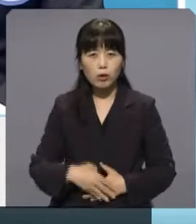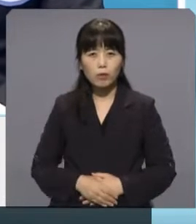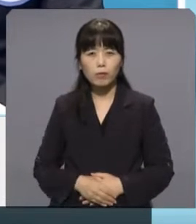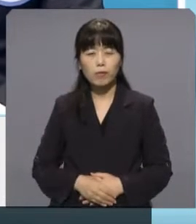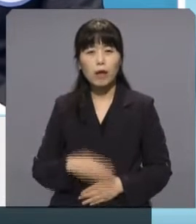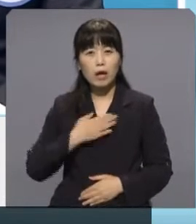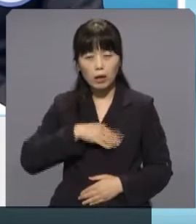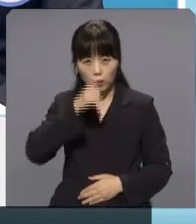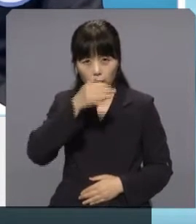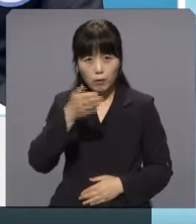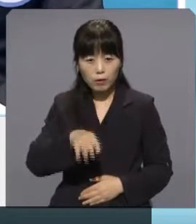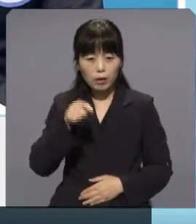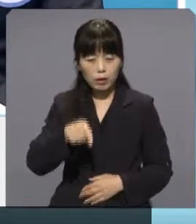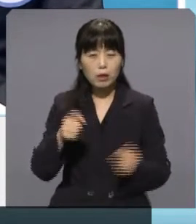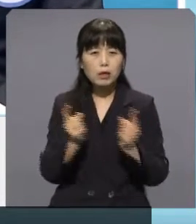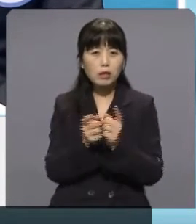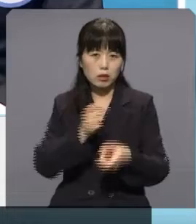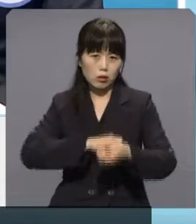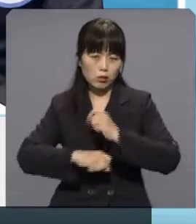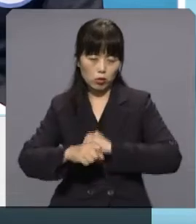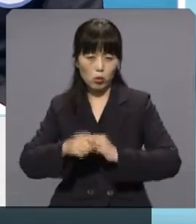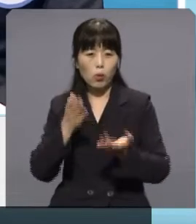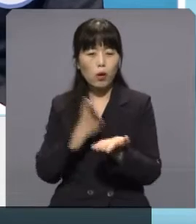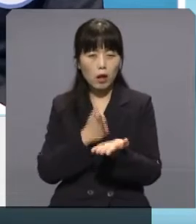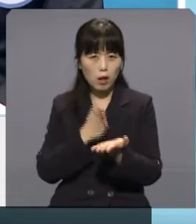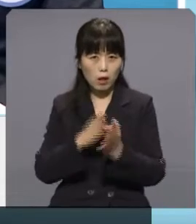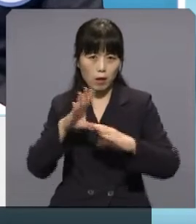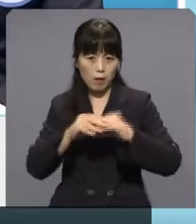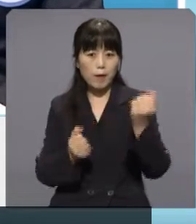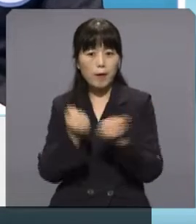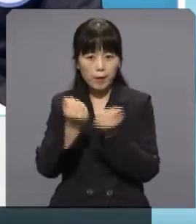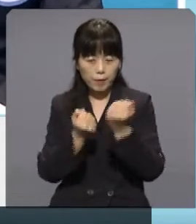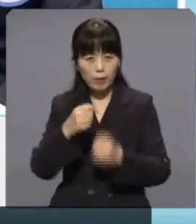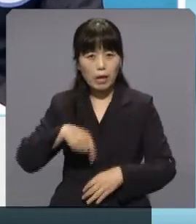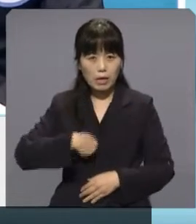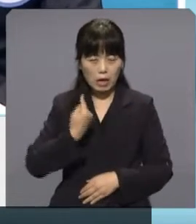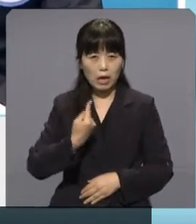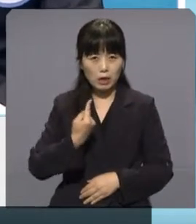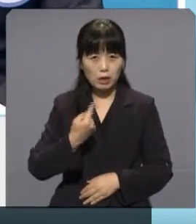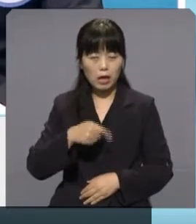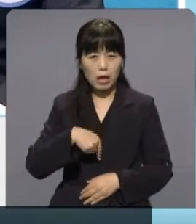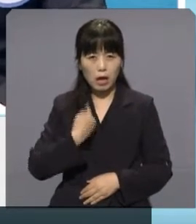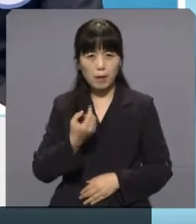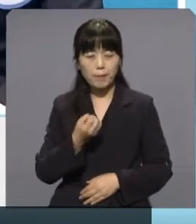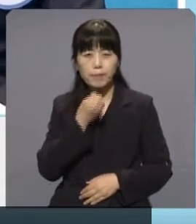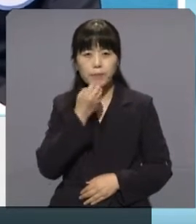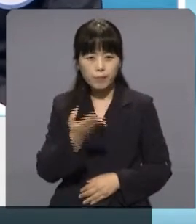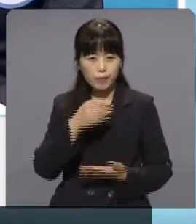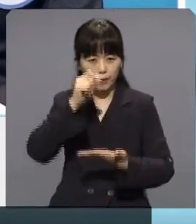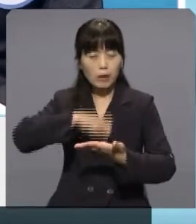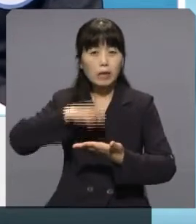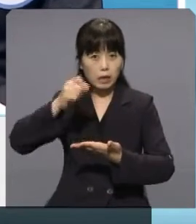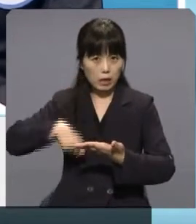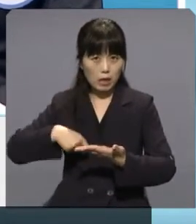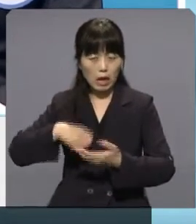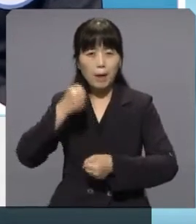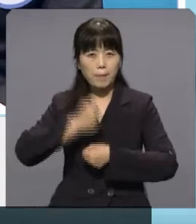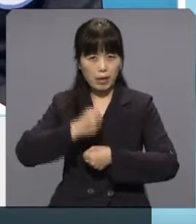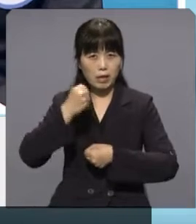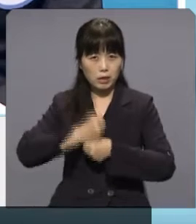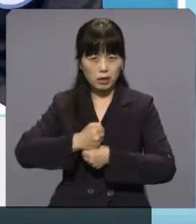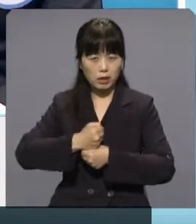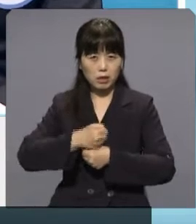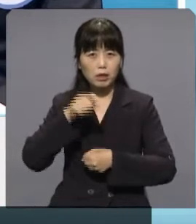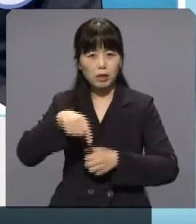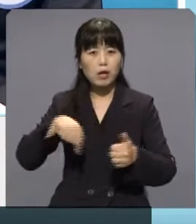예. 이제는 좀 적극적으로 언론에 좀 해명을 해서 자기 발로 셀프 발 어떤 기사를 지금 내놓는 그런